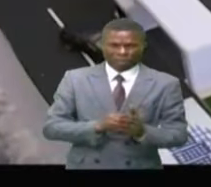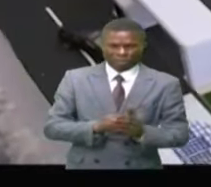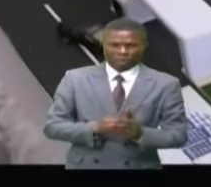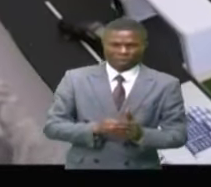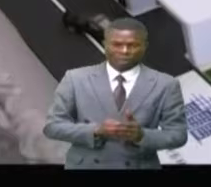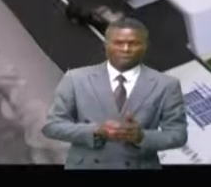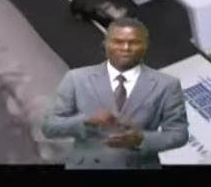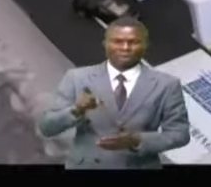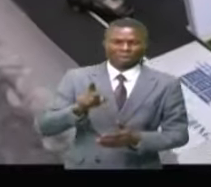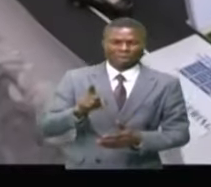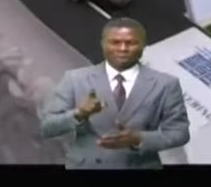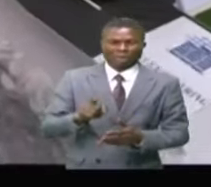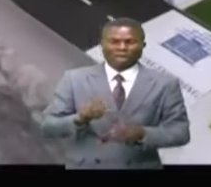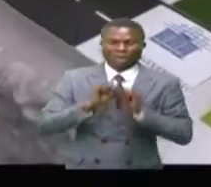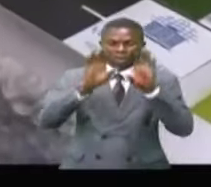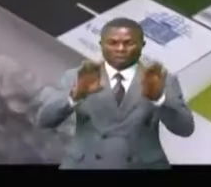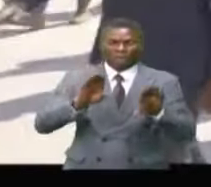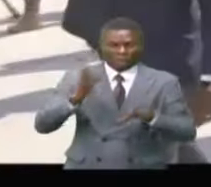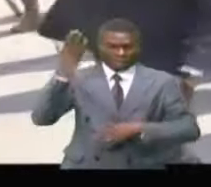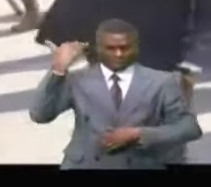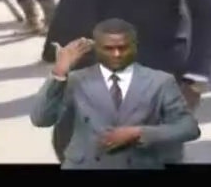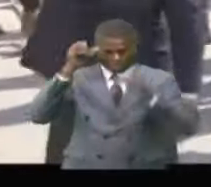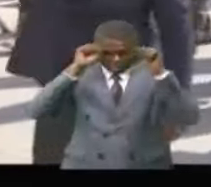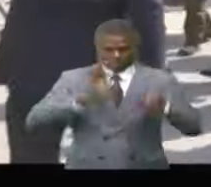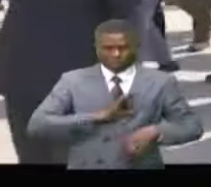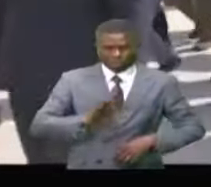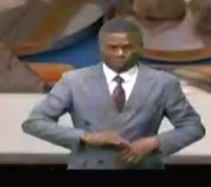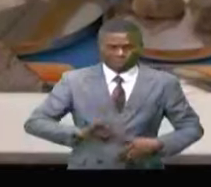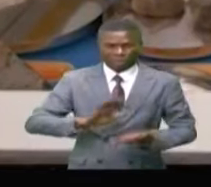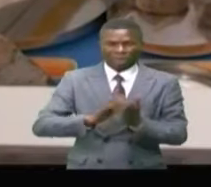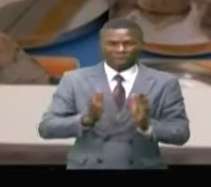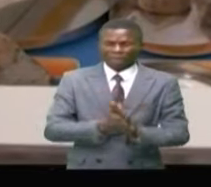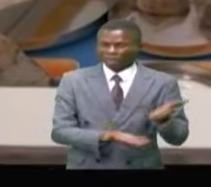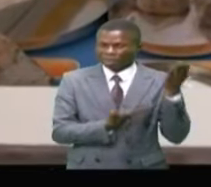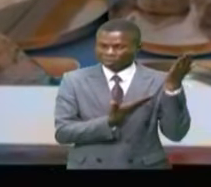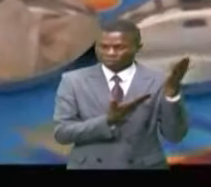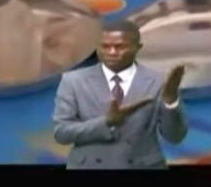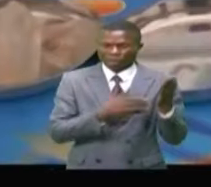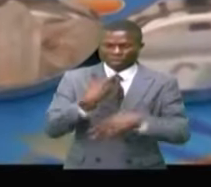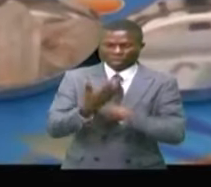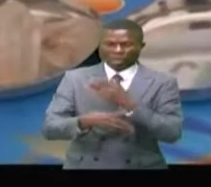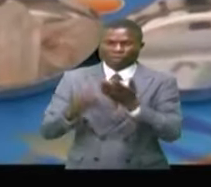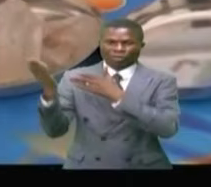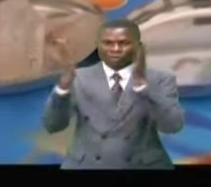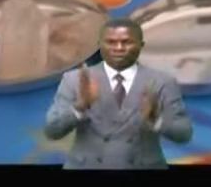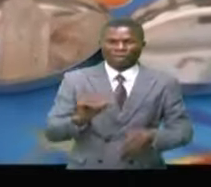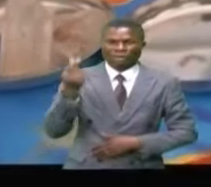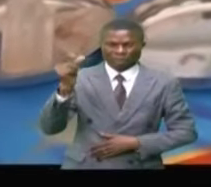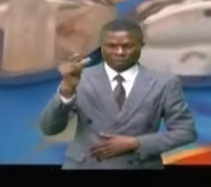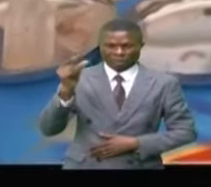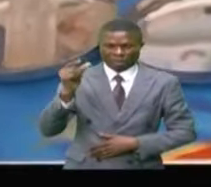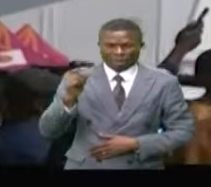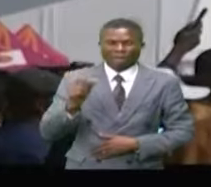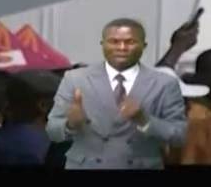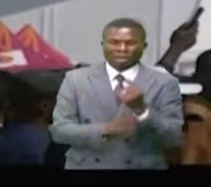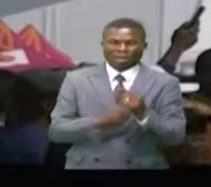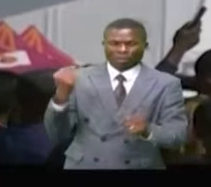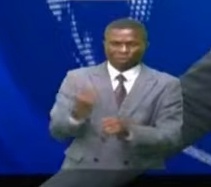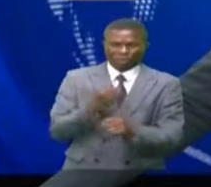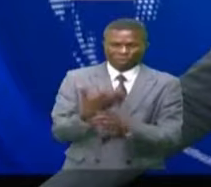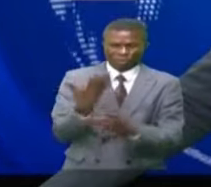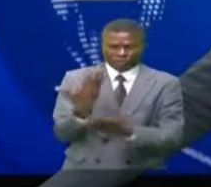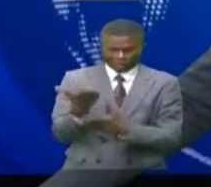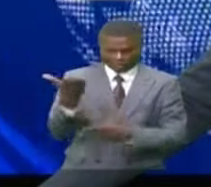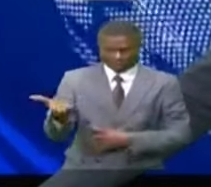Moussompo, inauguré récemment par le chef de l'État, sera d'un grand apport pour la commercialisation des minerais par les exploitants artisanaux